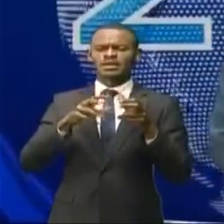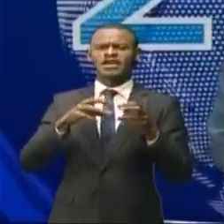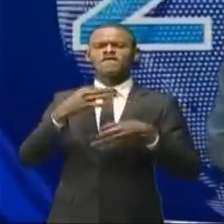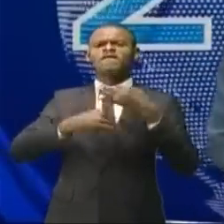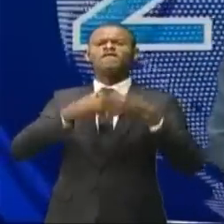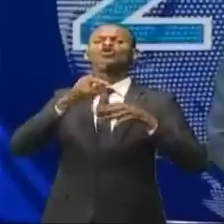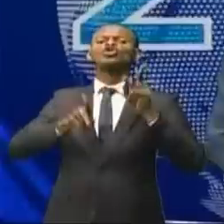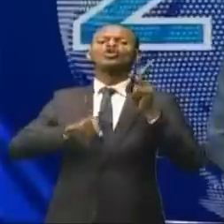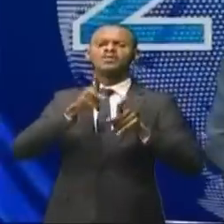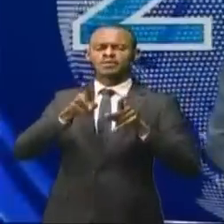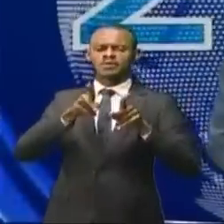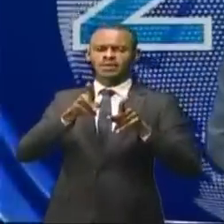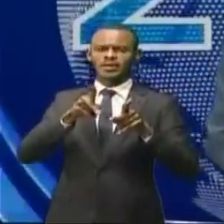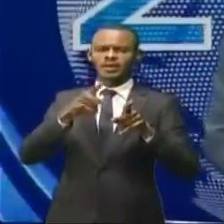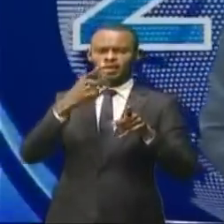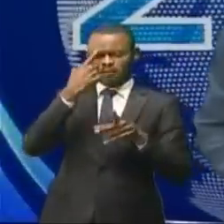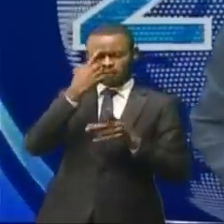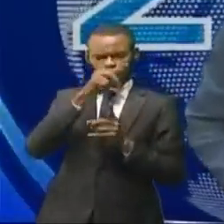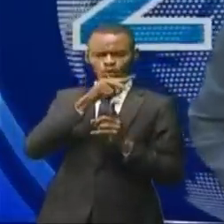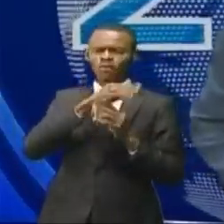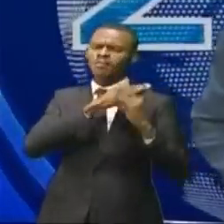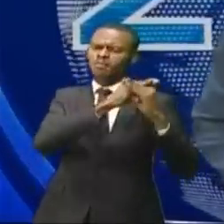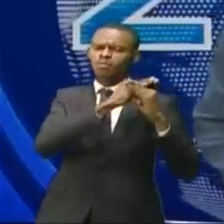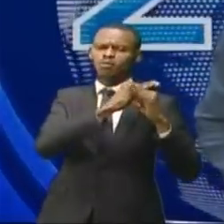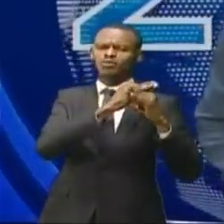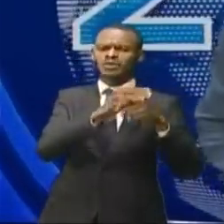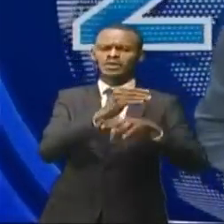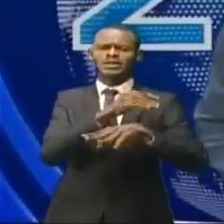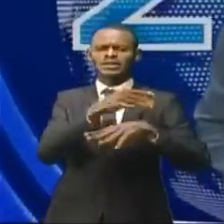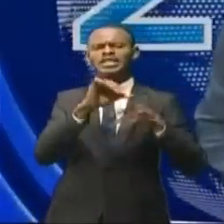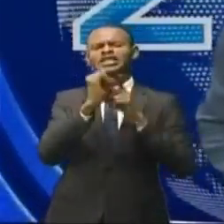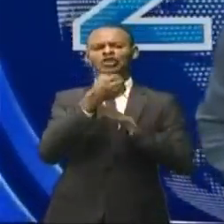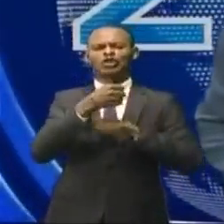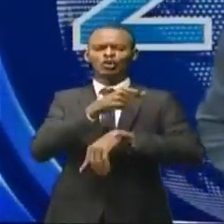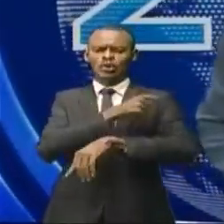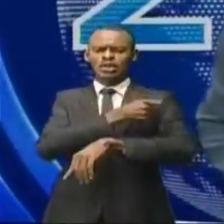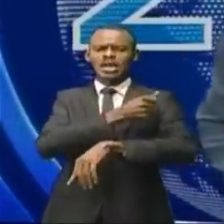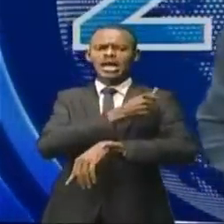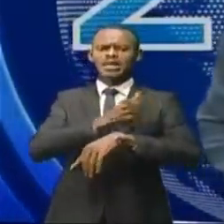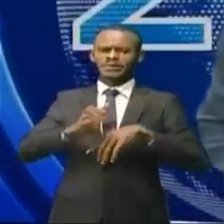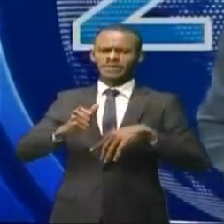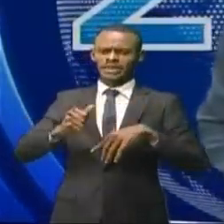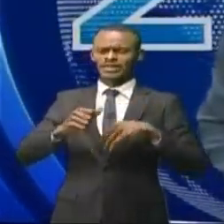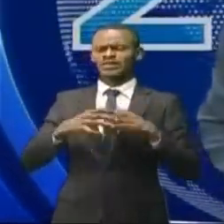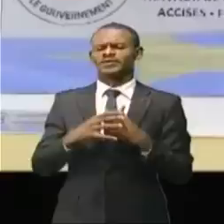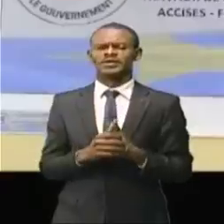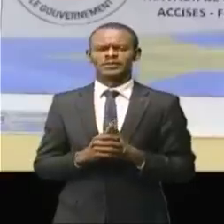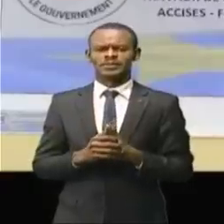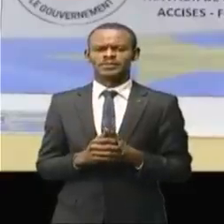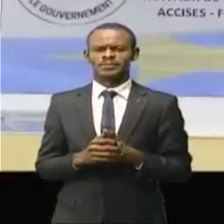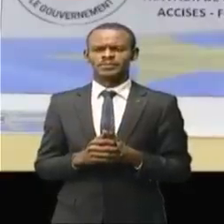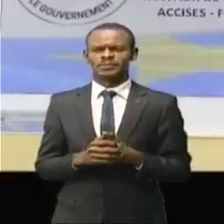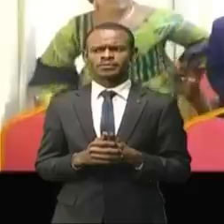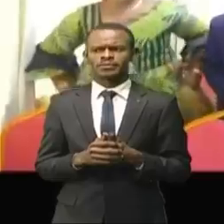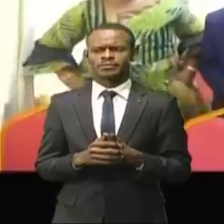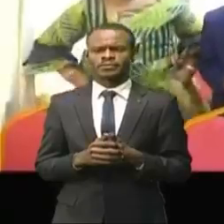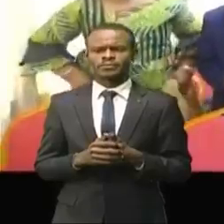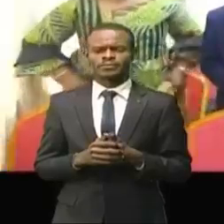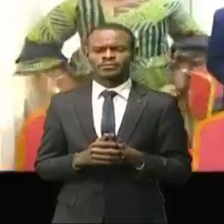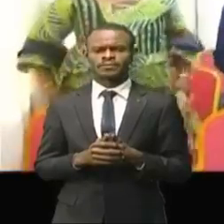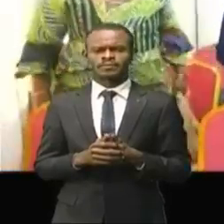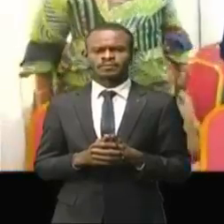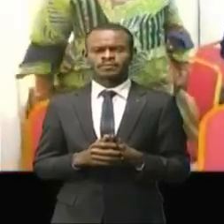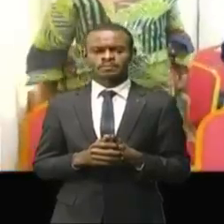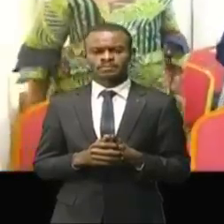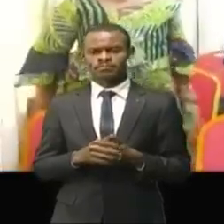mis sur pied pour harmoniser la situation administrative de l'agent de carrière des modernisation et